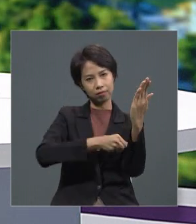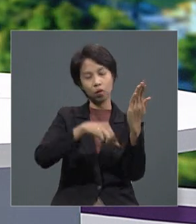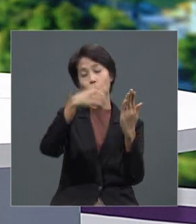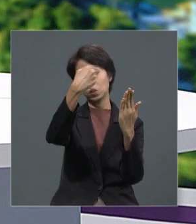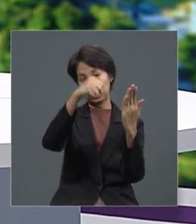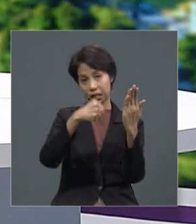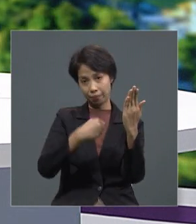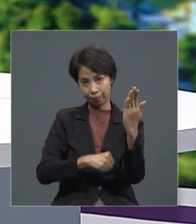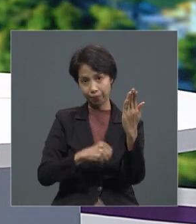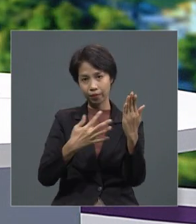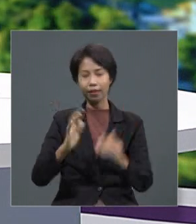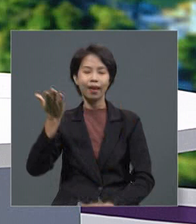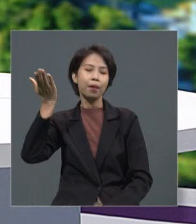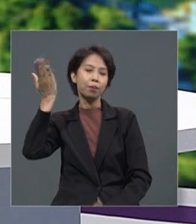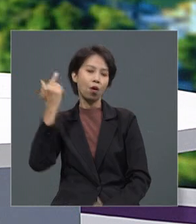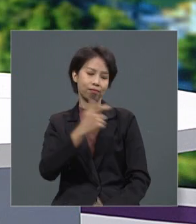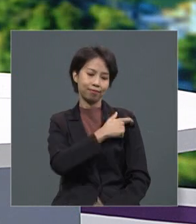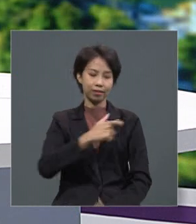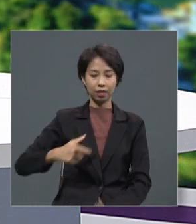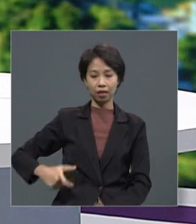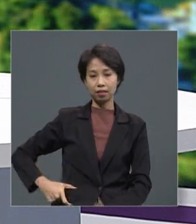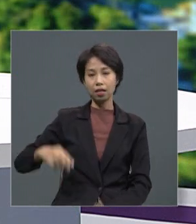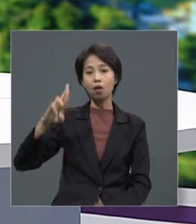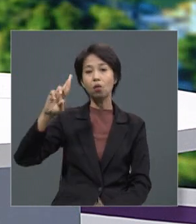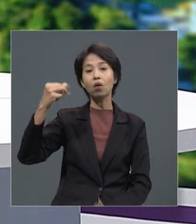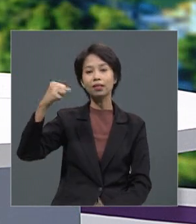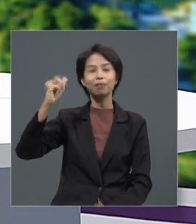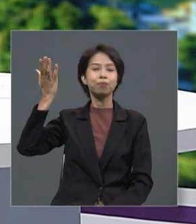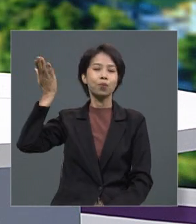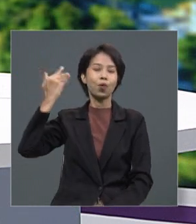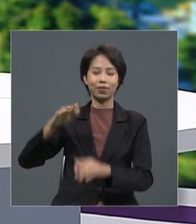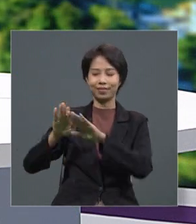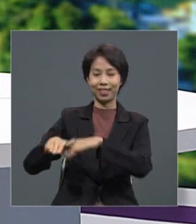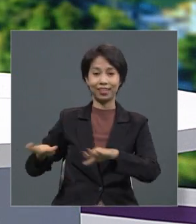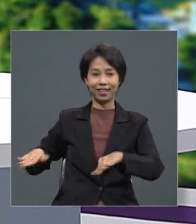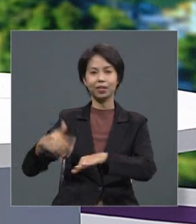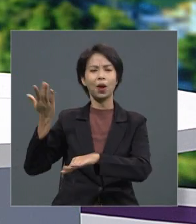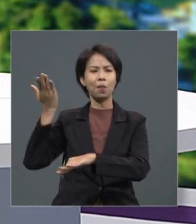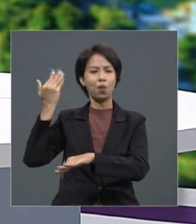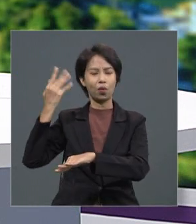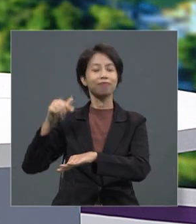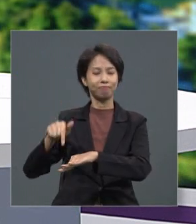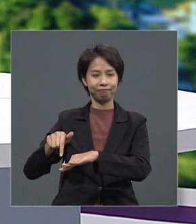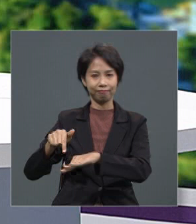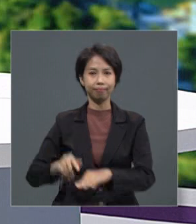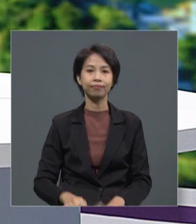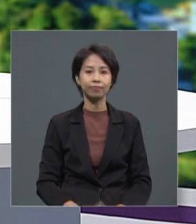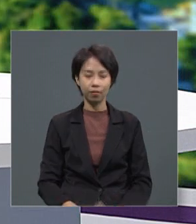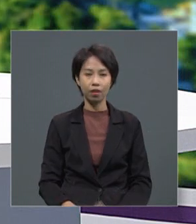จพระเจ้าอยู่หัวตั้งแต่ครั้งยังทรงพระเยาว์ดำรงพระราชอิสริยยศเป็นสมเด็จพระบรมราชกุมารเนี่ยนะครับสมเด็